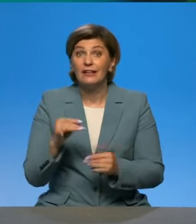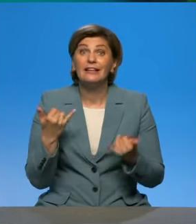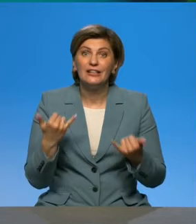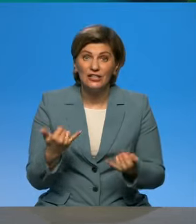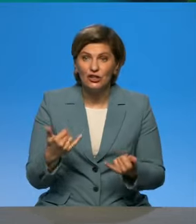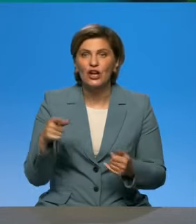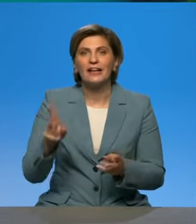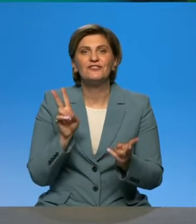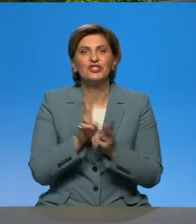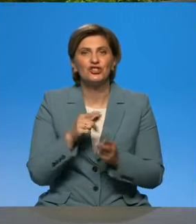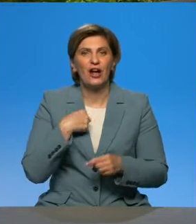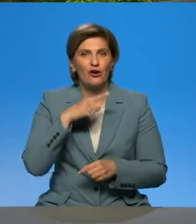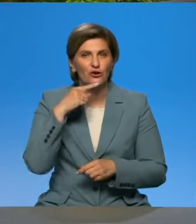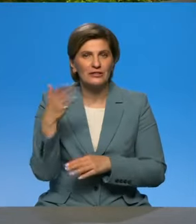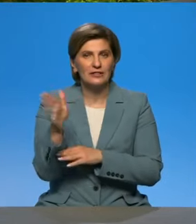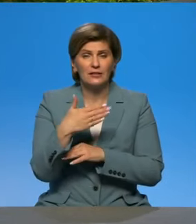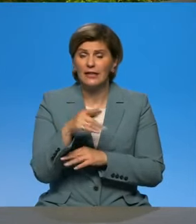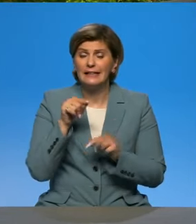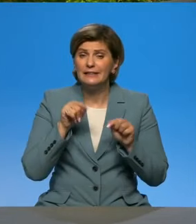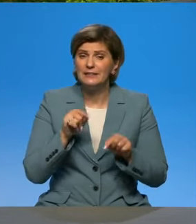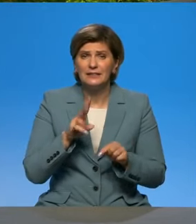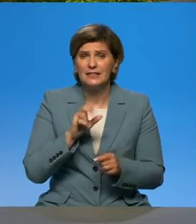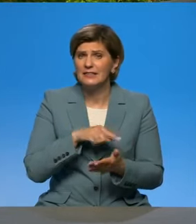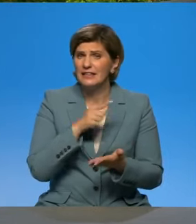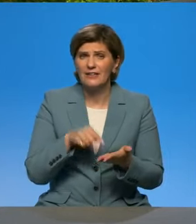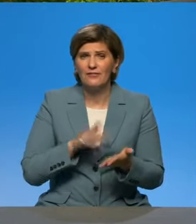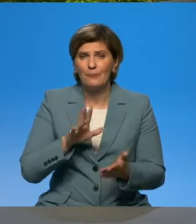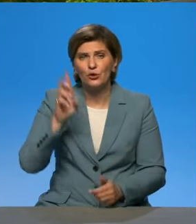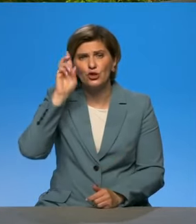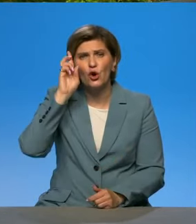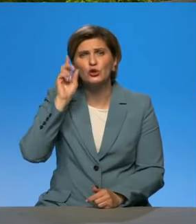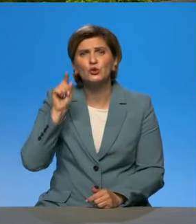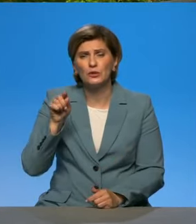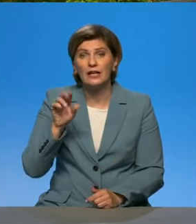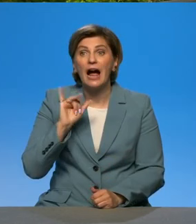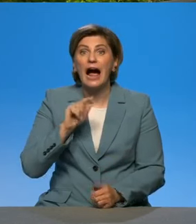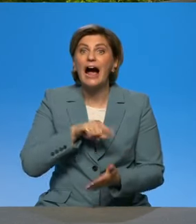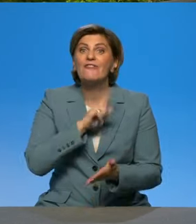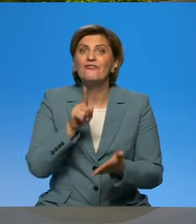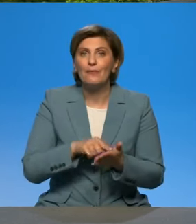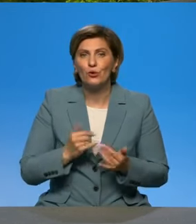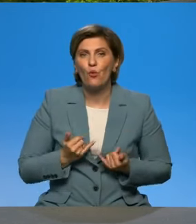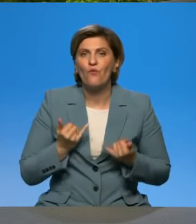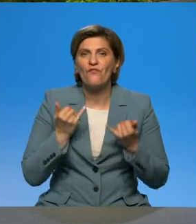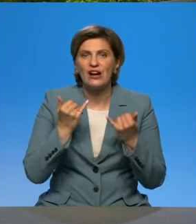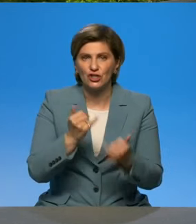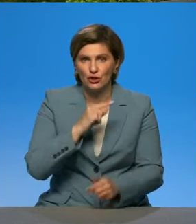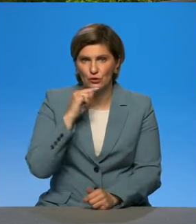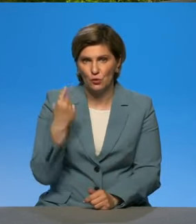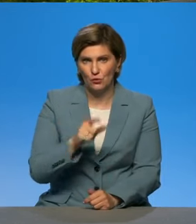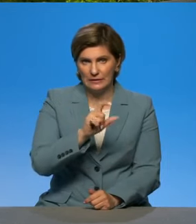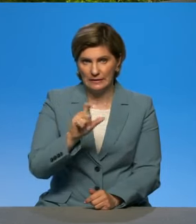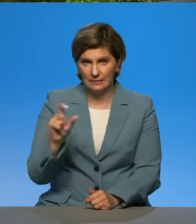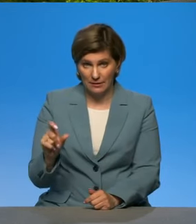российским флагом. И здесь не вопрос, кстати говоря, именно государственности, вопрос уважения к тому, что приезжают россияне. Интересно, что я